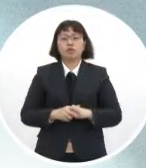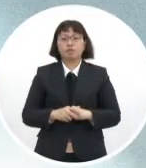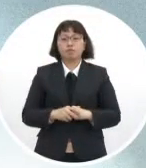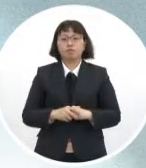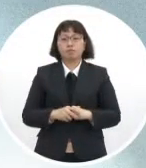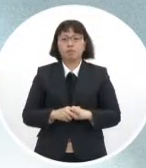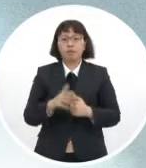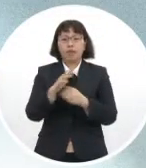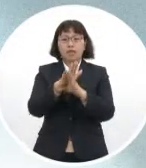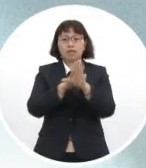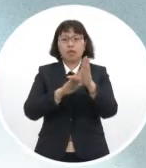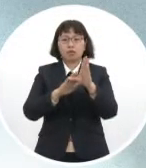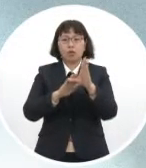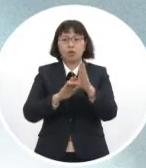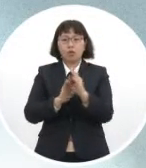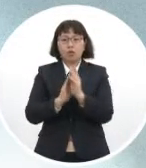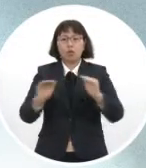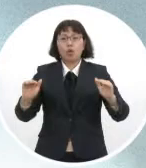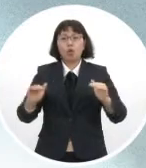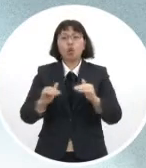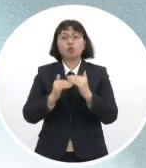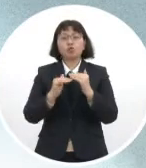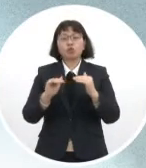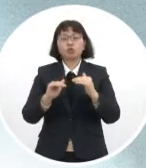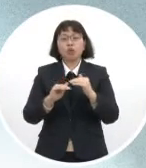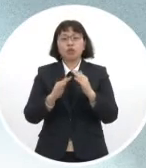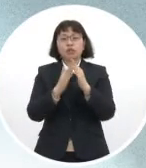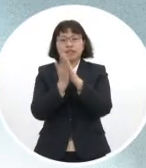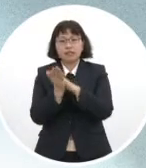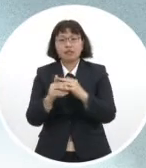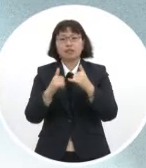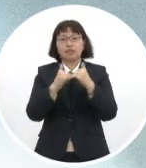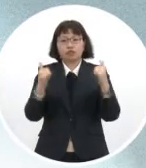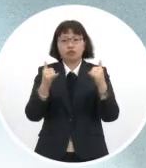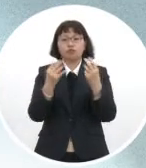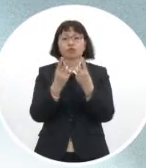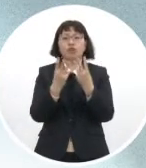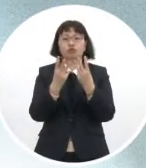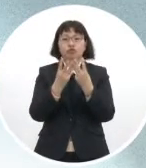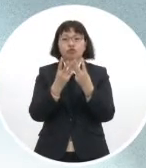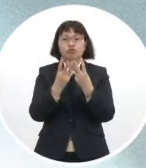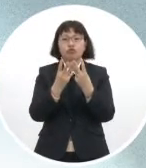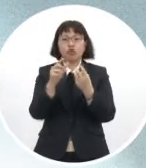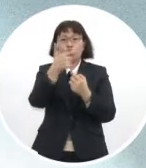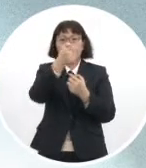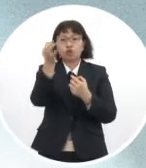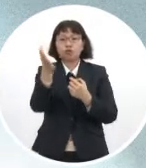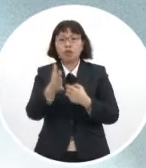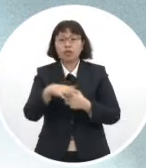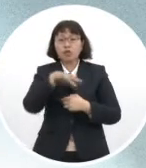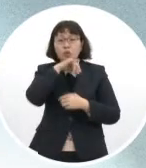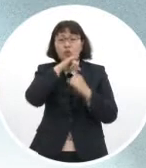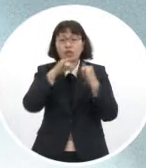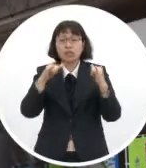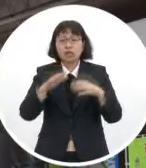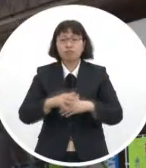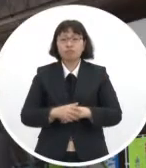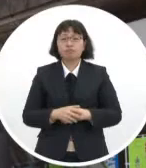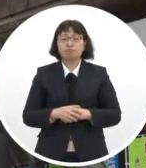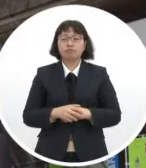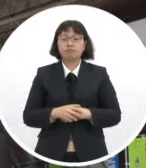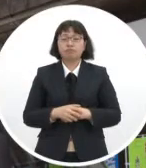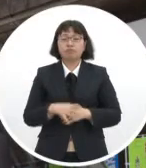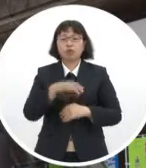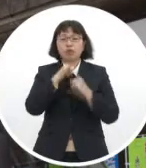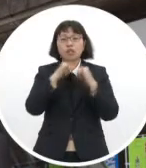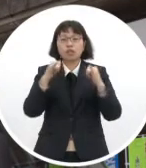愛知県の交通事故死者数のおよそ6割を高齢者が占めている。高齢者の